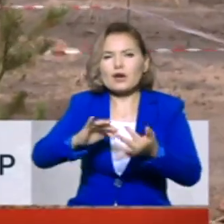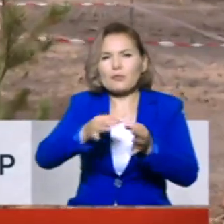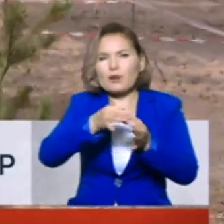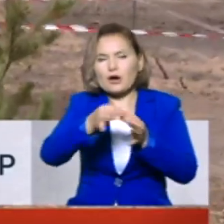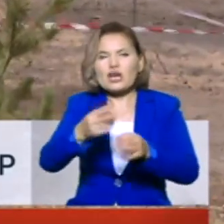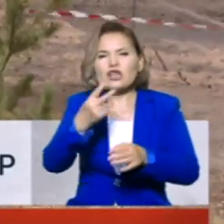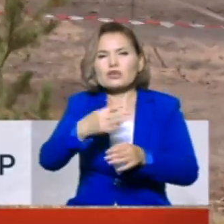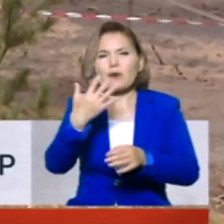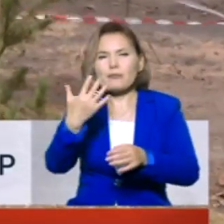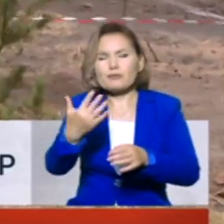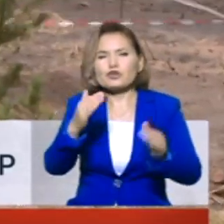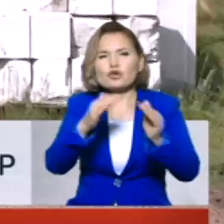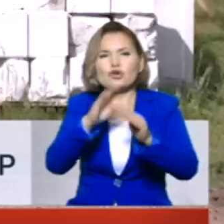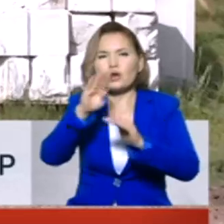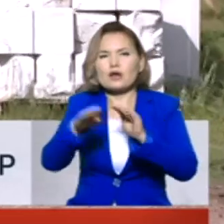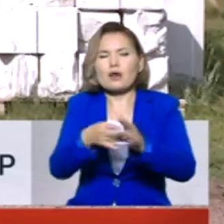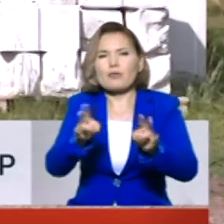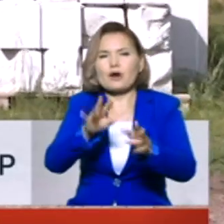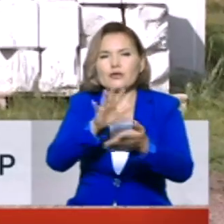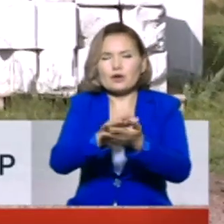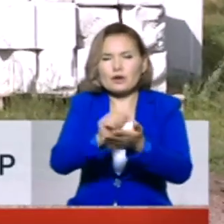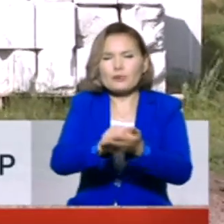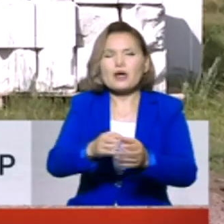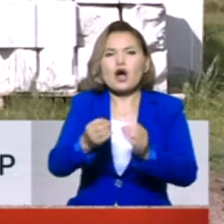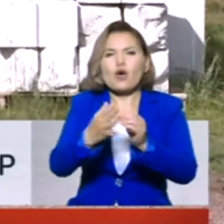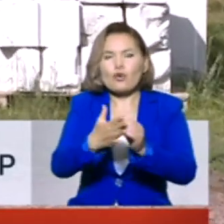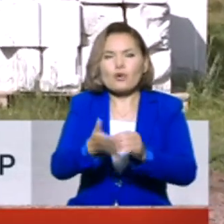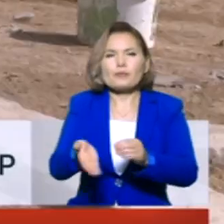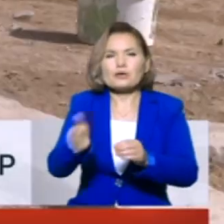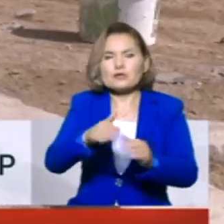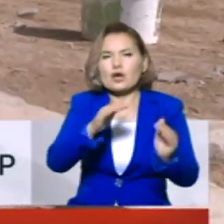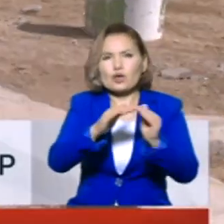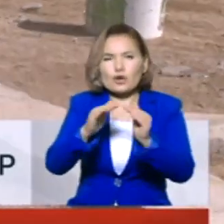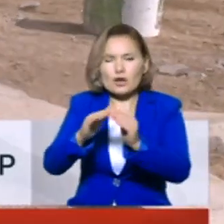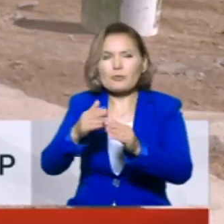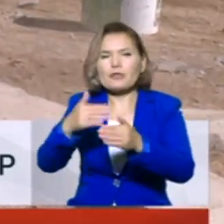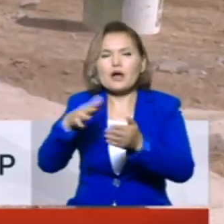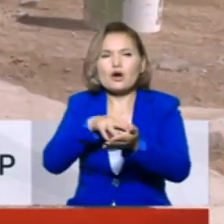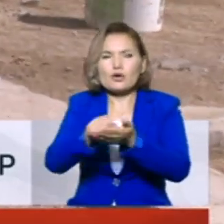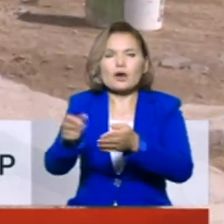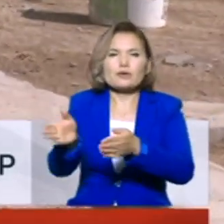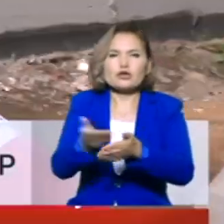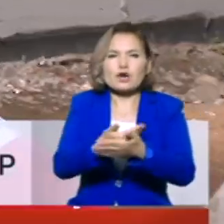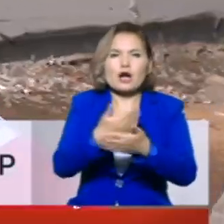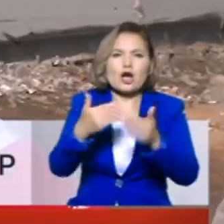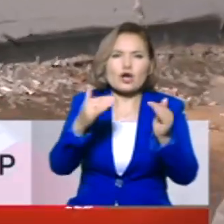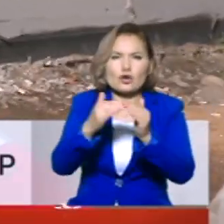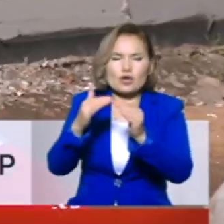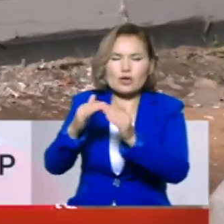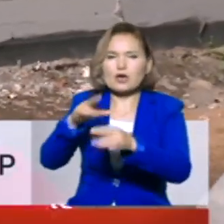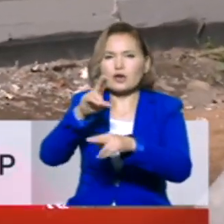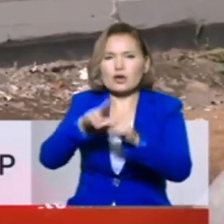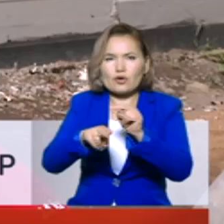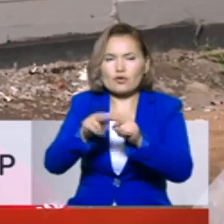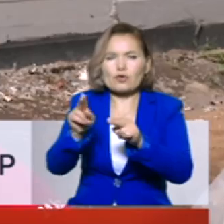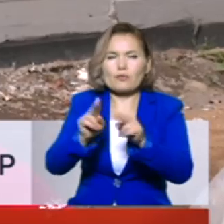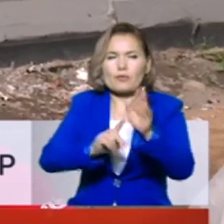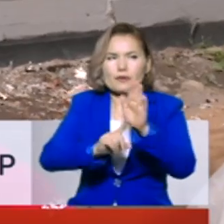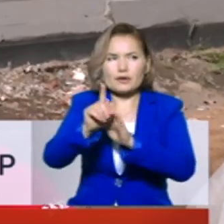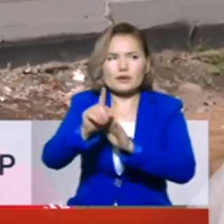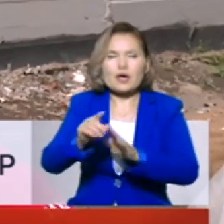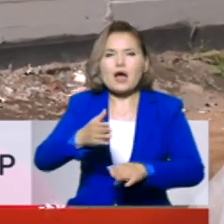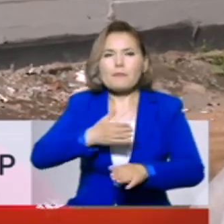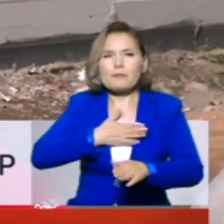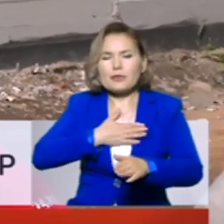25 үйге су кірген. Қазір апатты деп танылған 15 баспананың орнына жаңа үйлер салынып жатыр. Менің үйім судың астында қалды